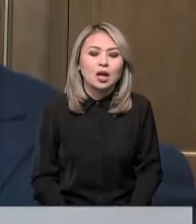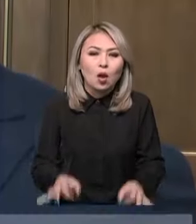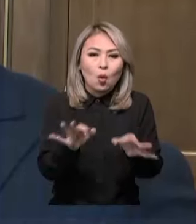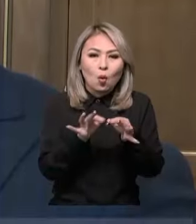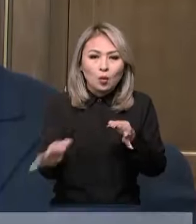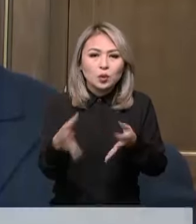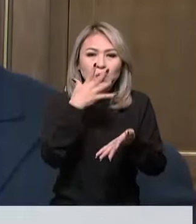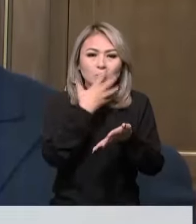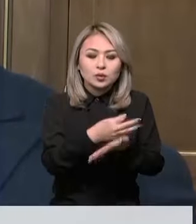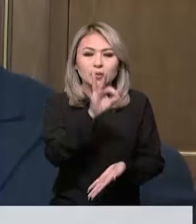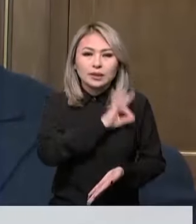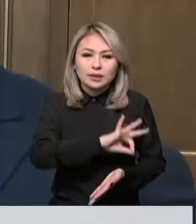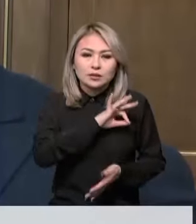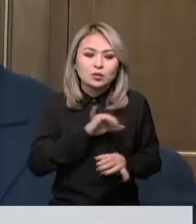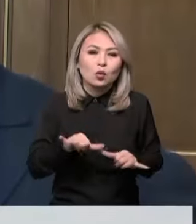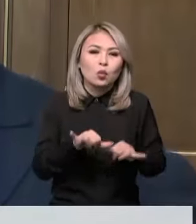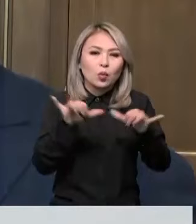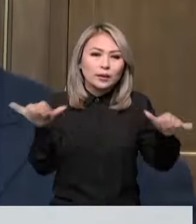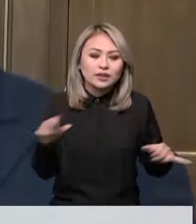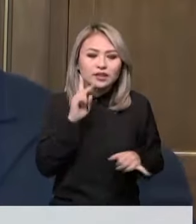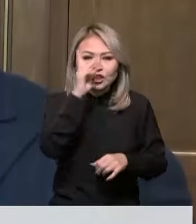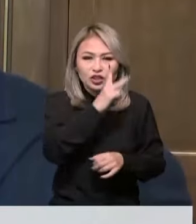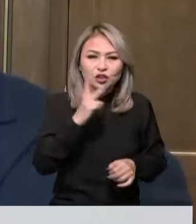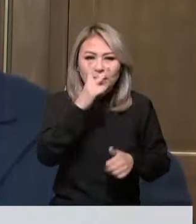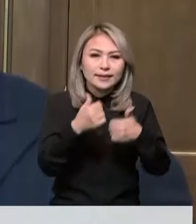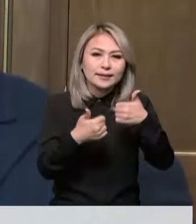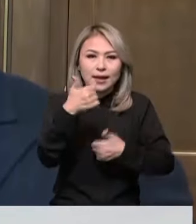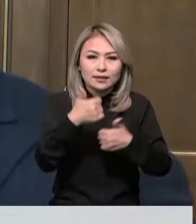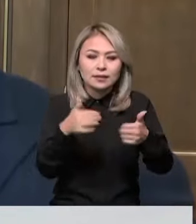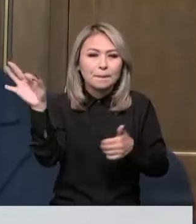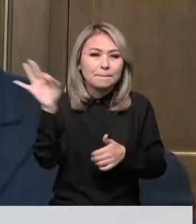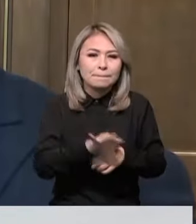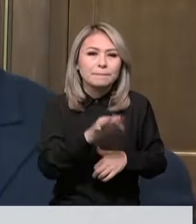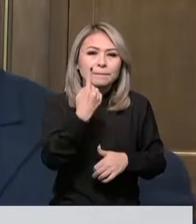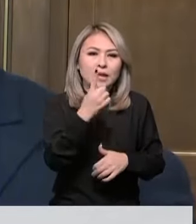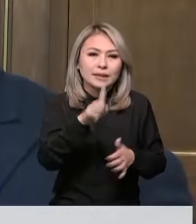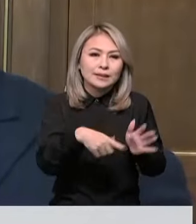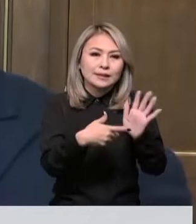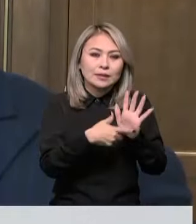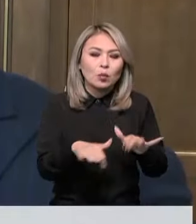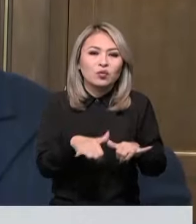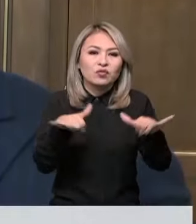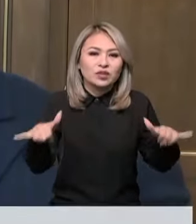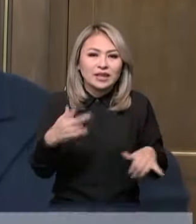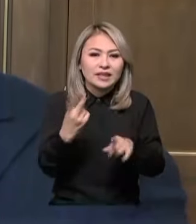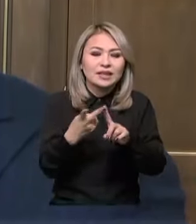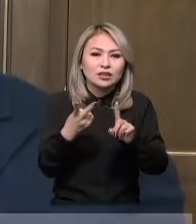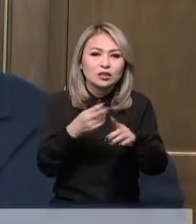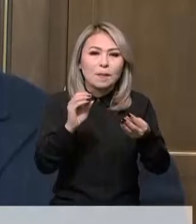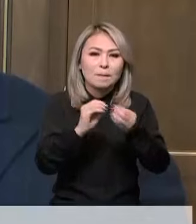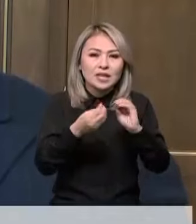кірісін ұлғайтып, 2 жылдың салыстырғанда 1,7 есеге көбейген. Екінші мәселе